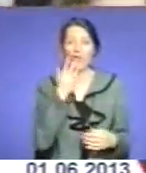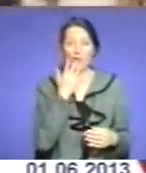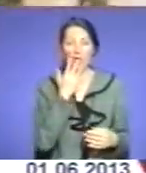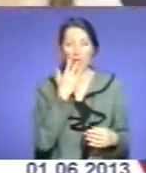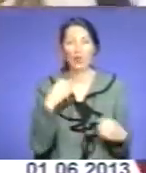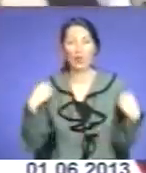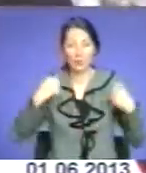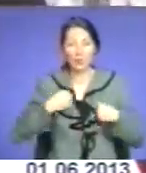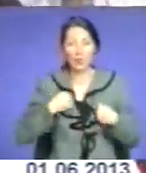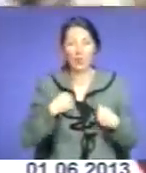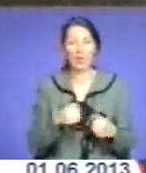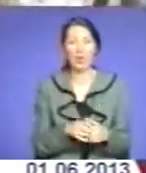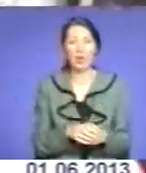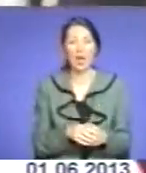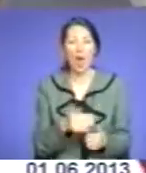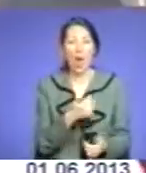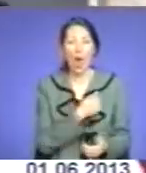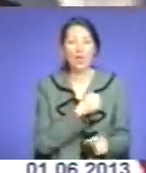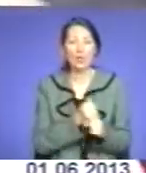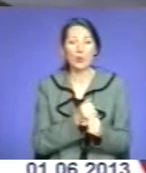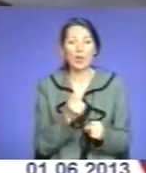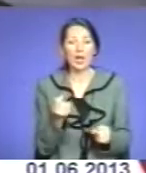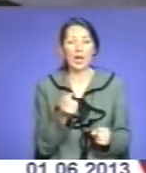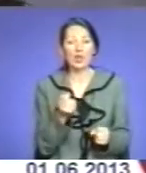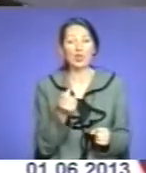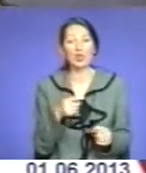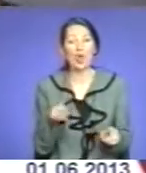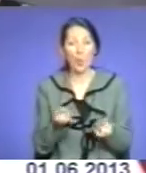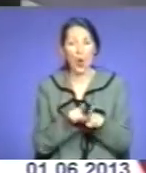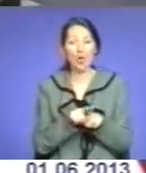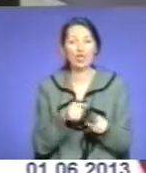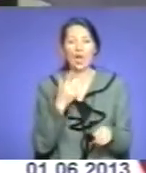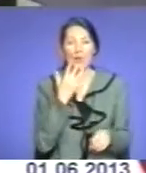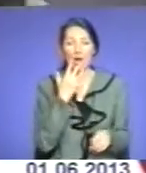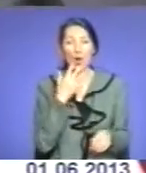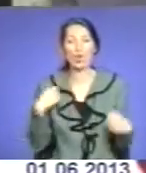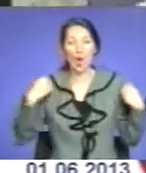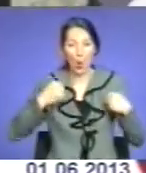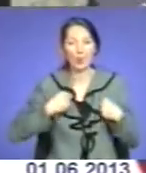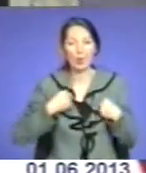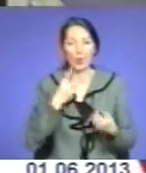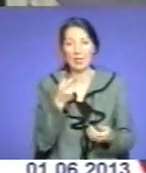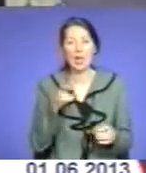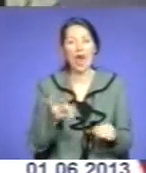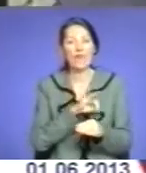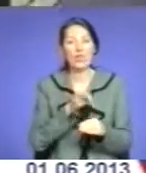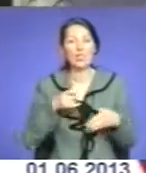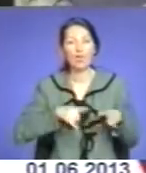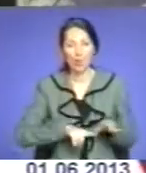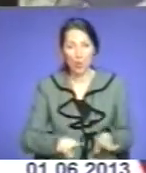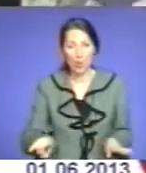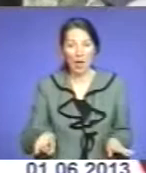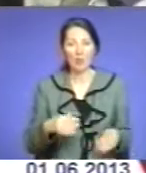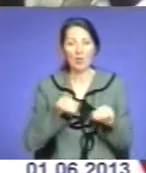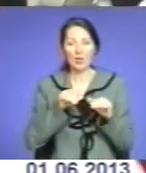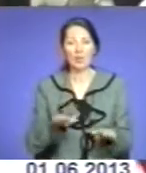смак товариш не всяк. Хотіла зробити дещо таке схоже на народний костюм. Як ви бачите, в мене також вишита сукня, але я вирішила зробити